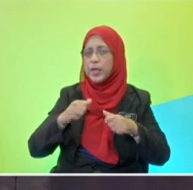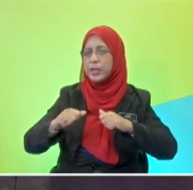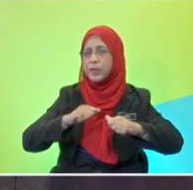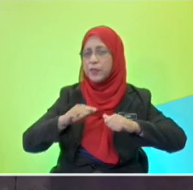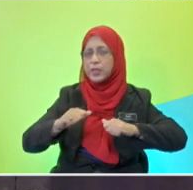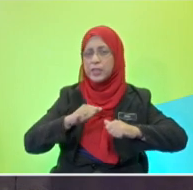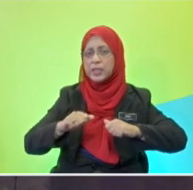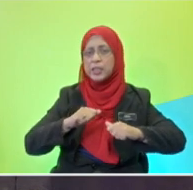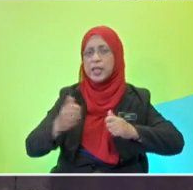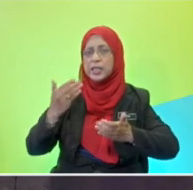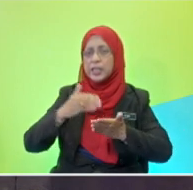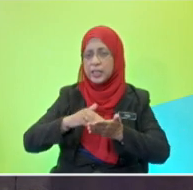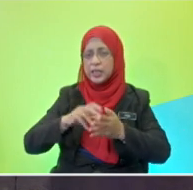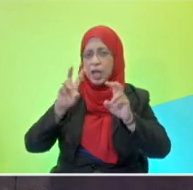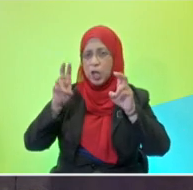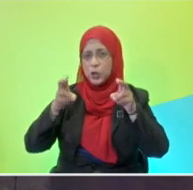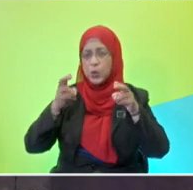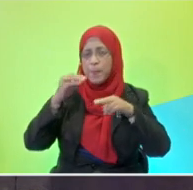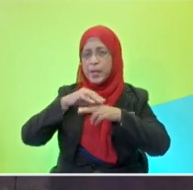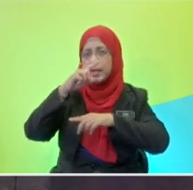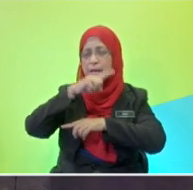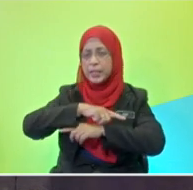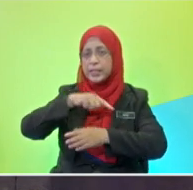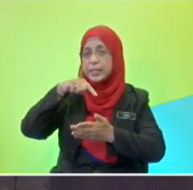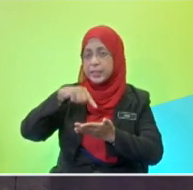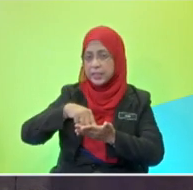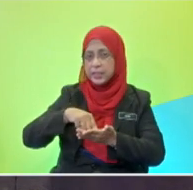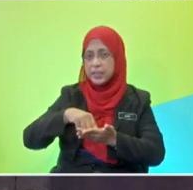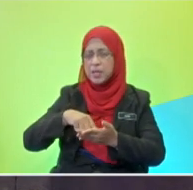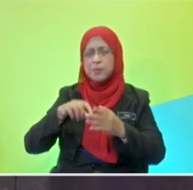untuk mengukuhkan lagi pemahaman dan penguasaan Amerika